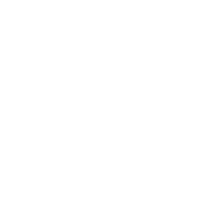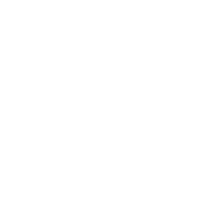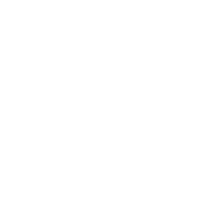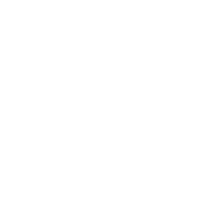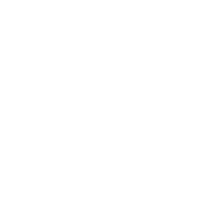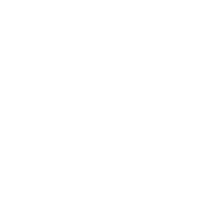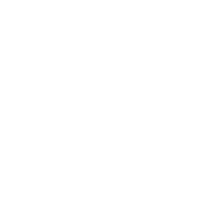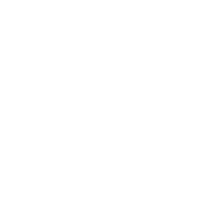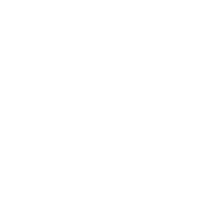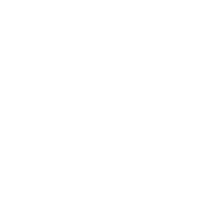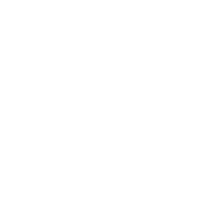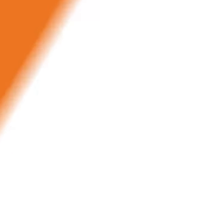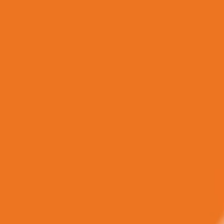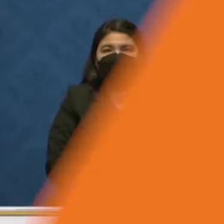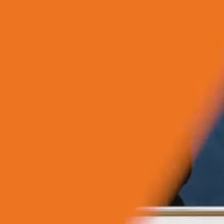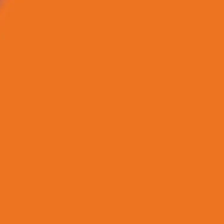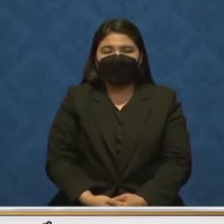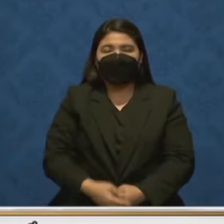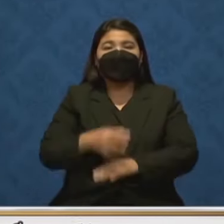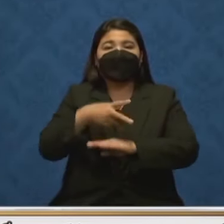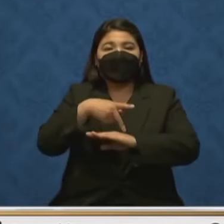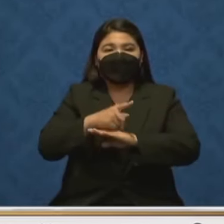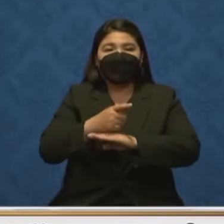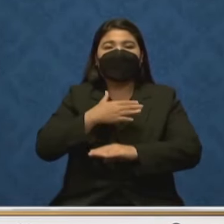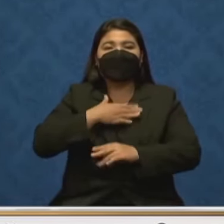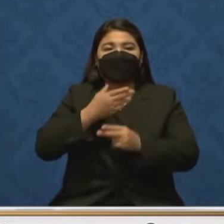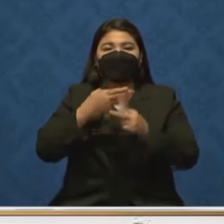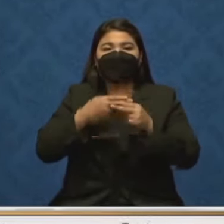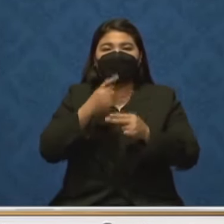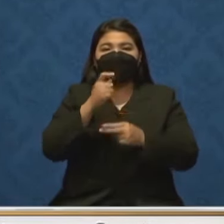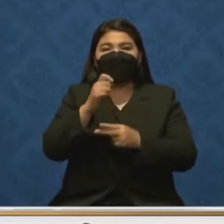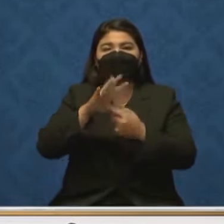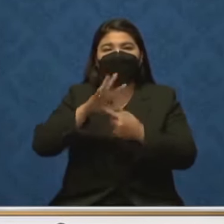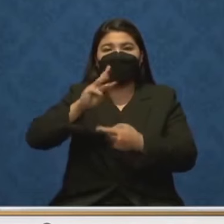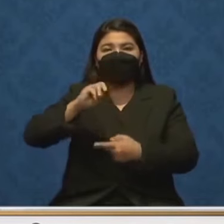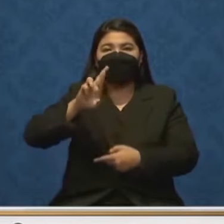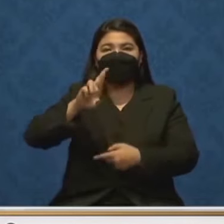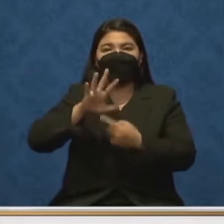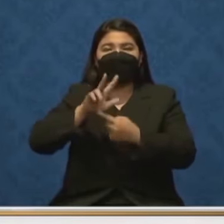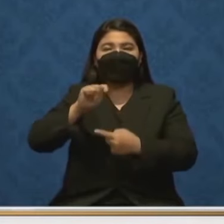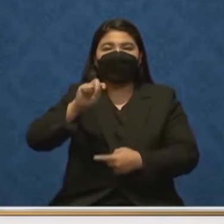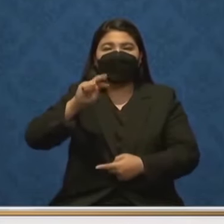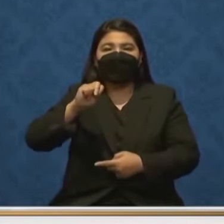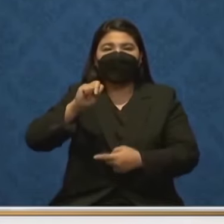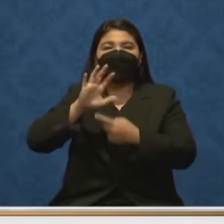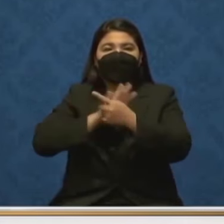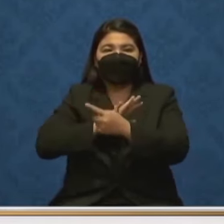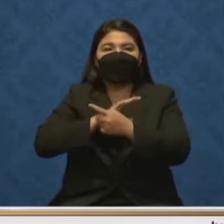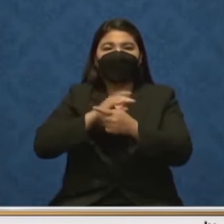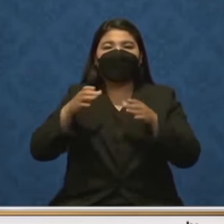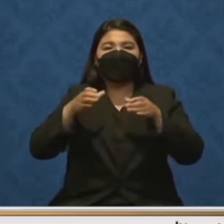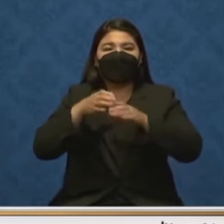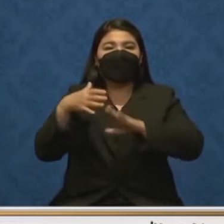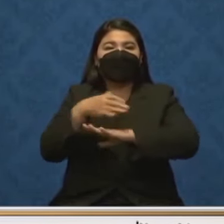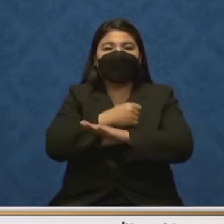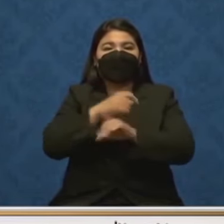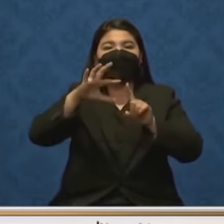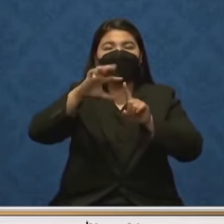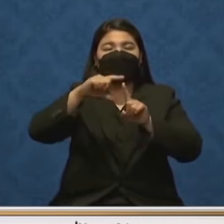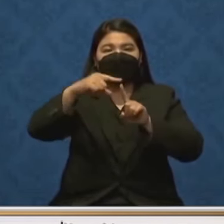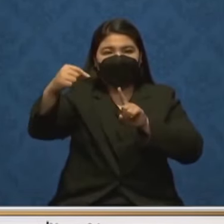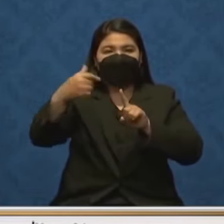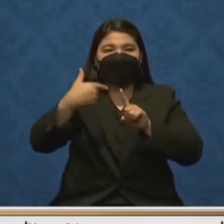แต่ท่านประธานสภาที่เคารพดิฉันอำมรัตน์เช่ากับพิกุลผู้แทนราษฎรบัญชีรายชื่อพรรคก้าวไกลจากจังหวัดนครปฐมค่ะธรรมทาน